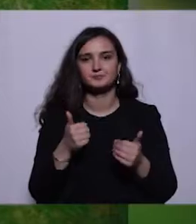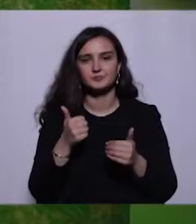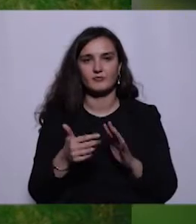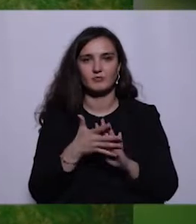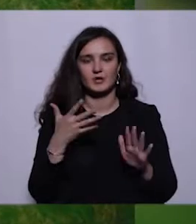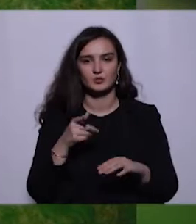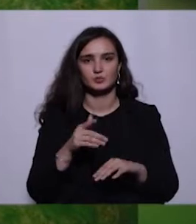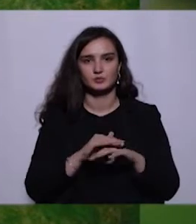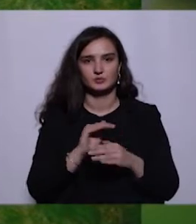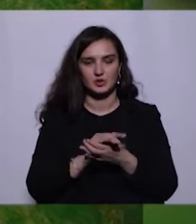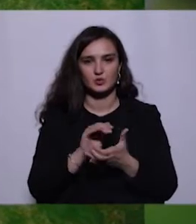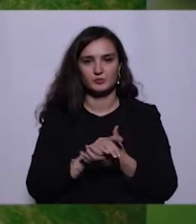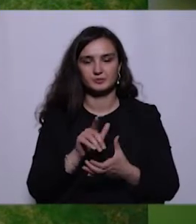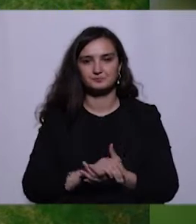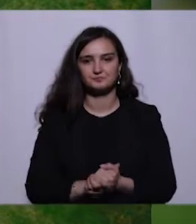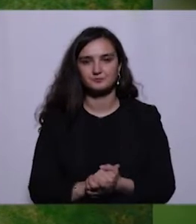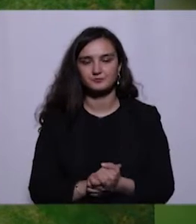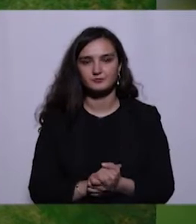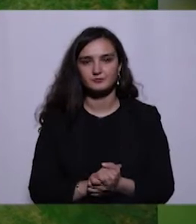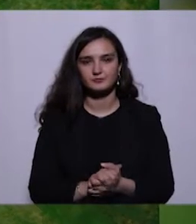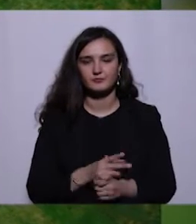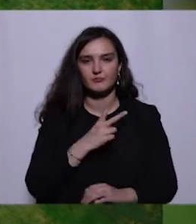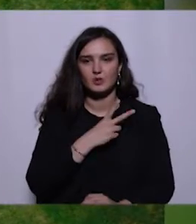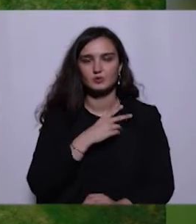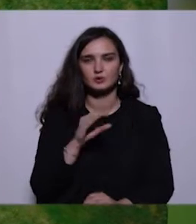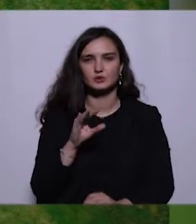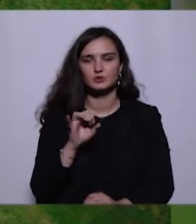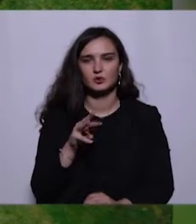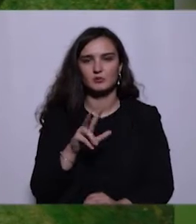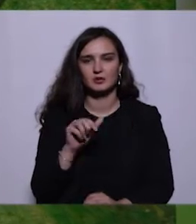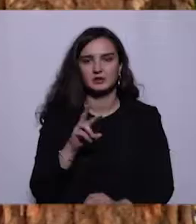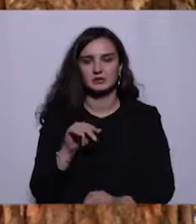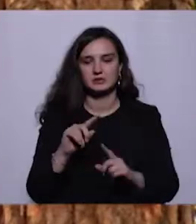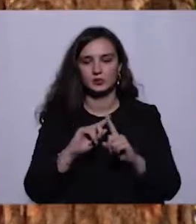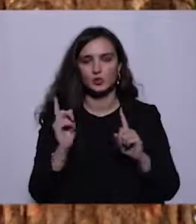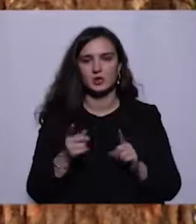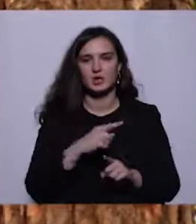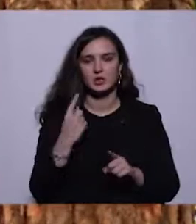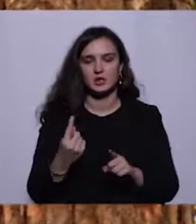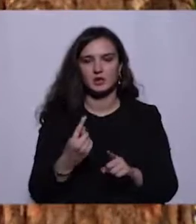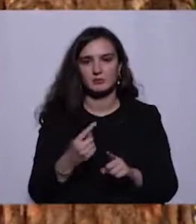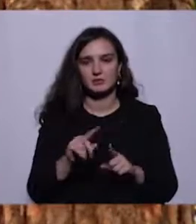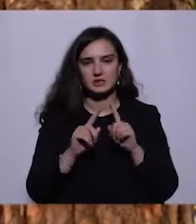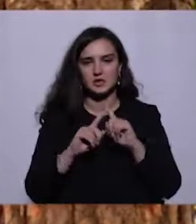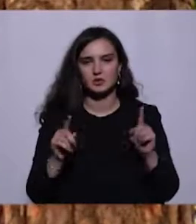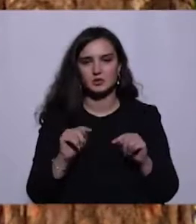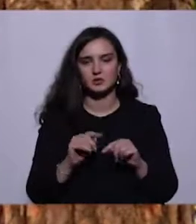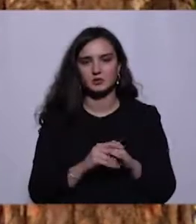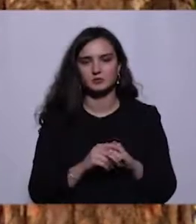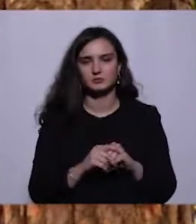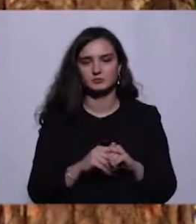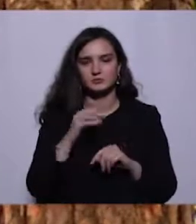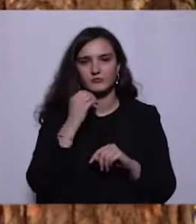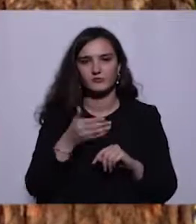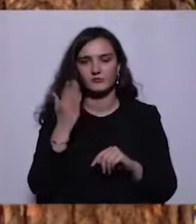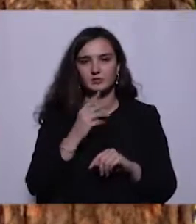კარგად ცნობილი ბრიტანული სტოუნჰენჯი. წრიული განლაგება. საოცარია, თუ